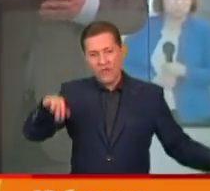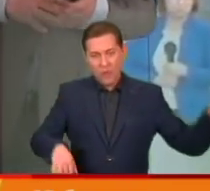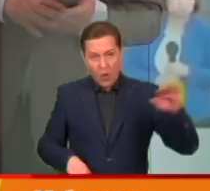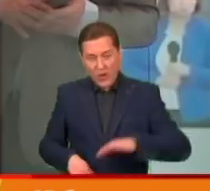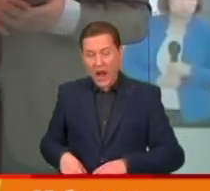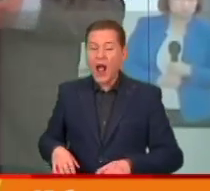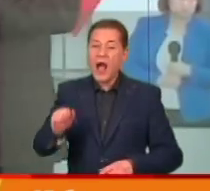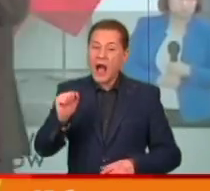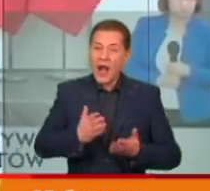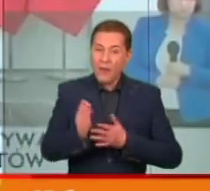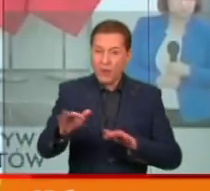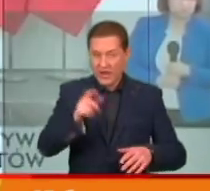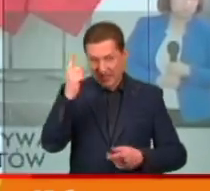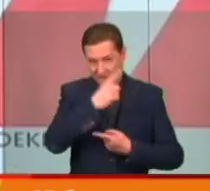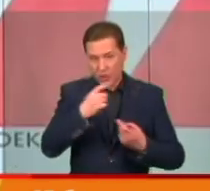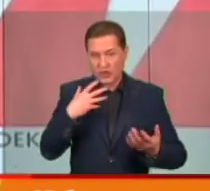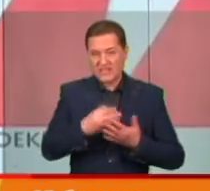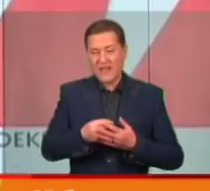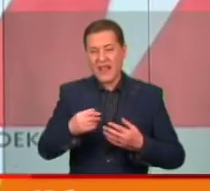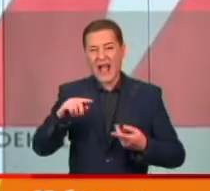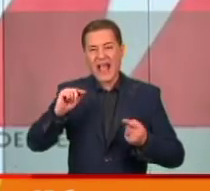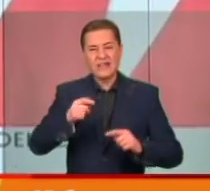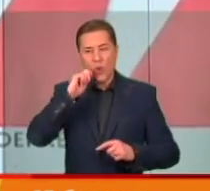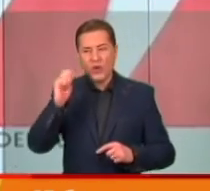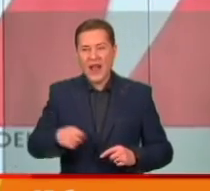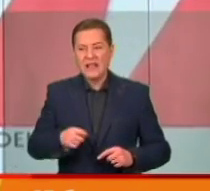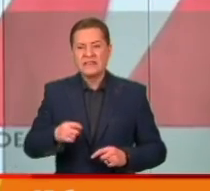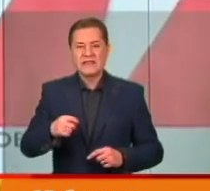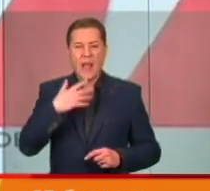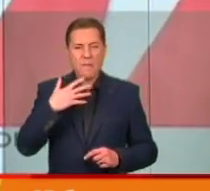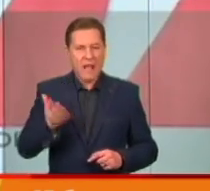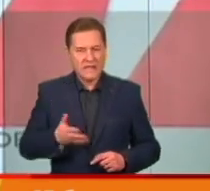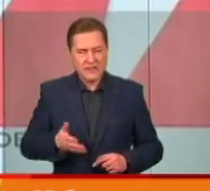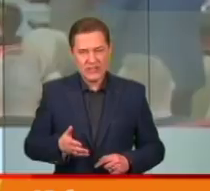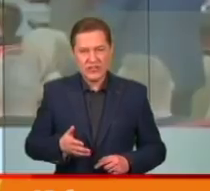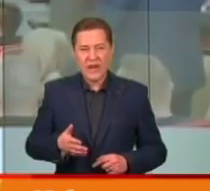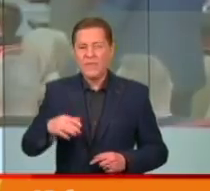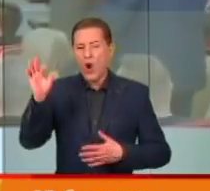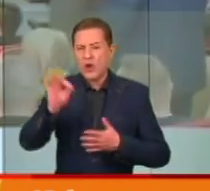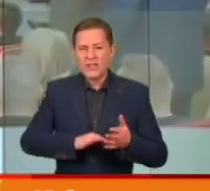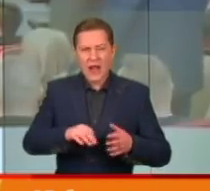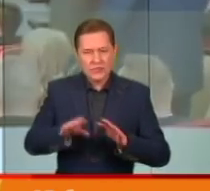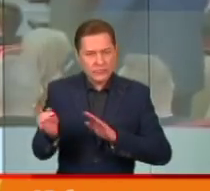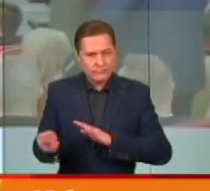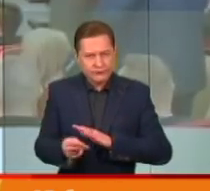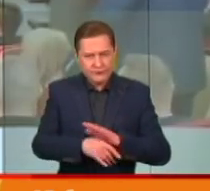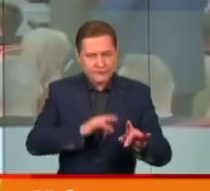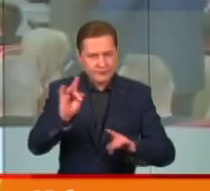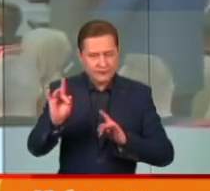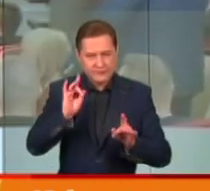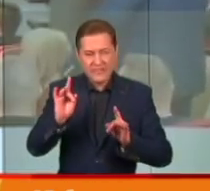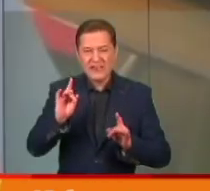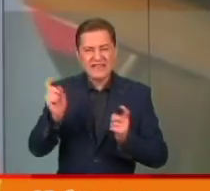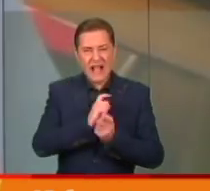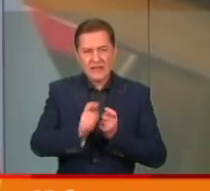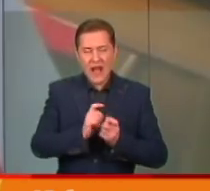А політики виголошують свої антиукраїнські меседжі з високих трибун одразу у вуха мільйонів. Політичні скандали виникли